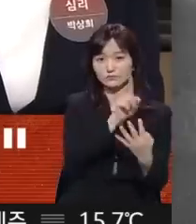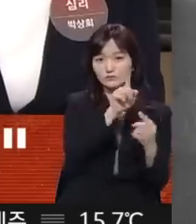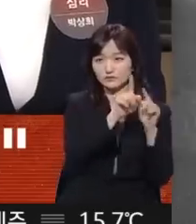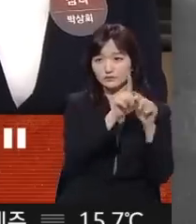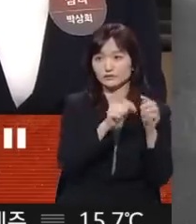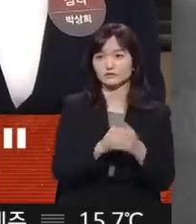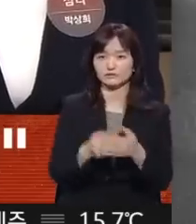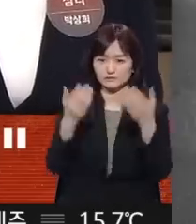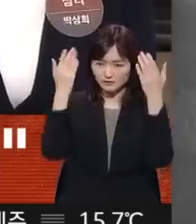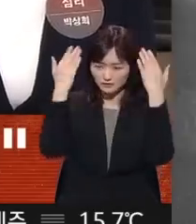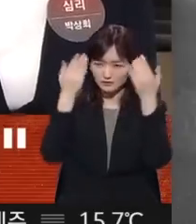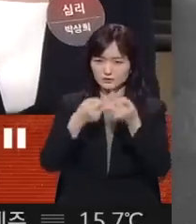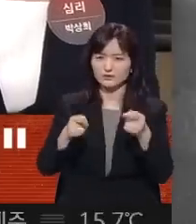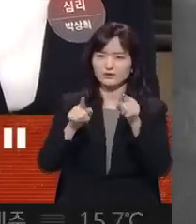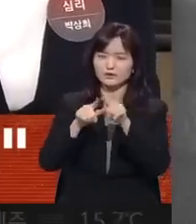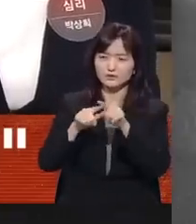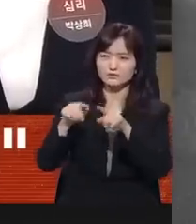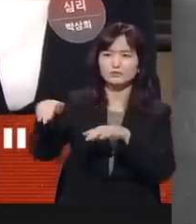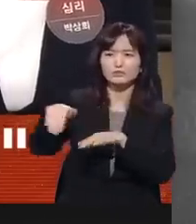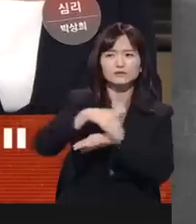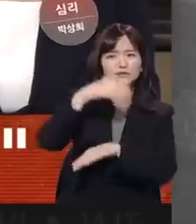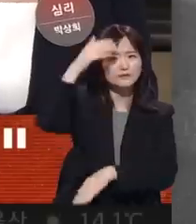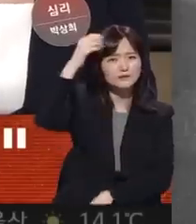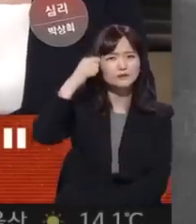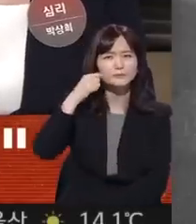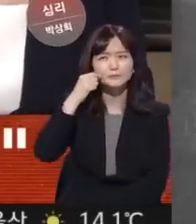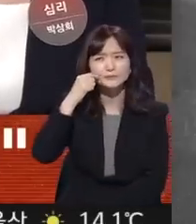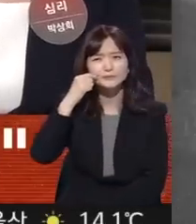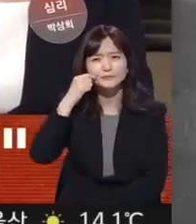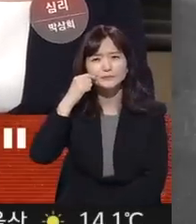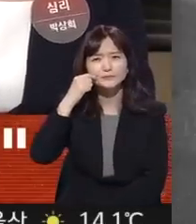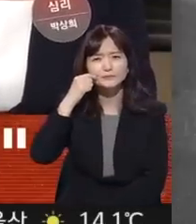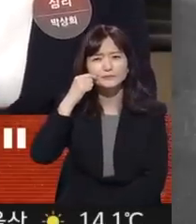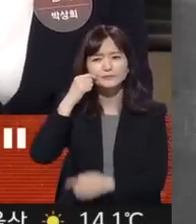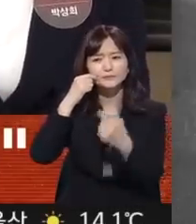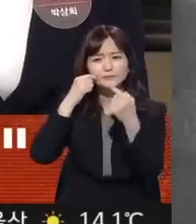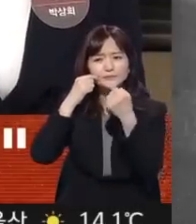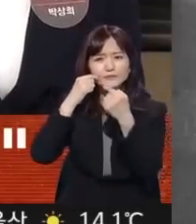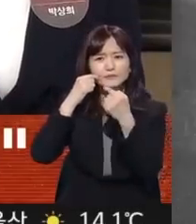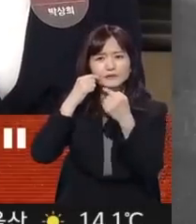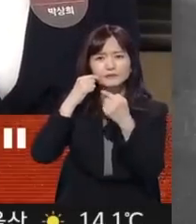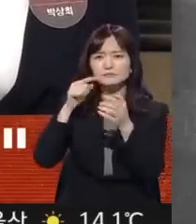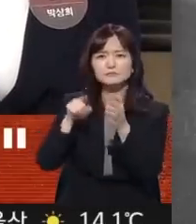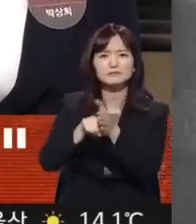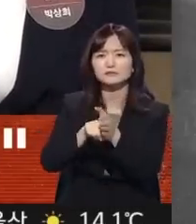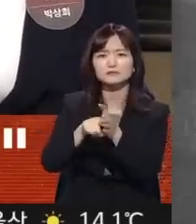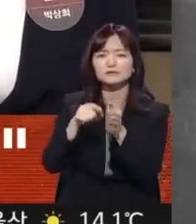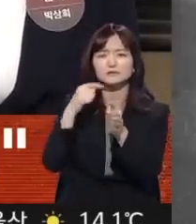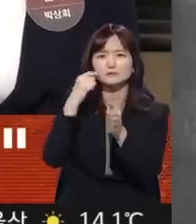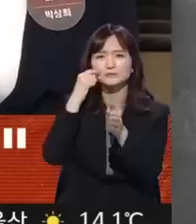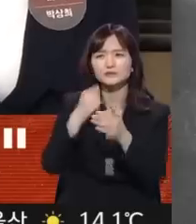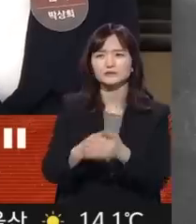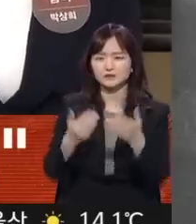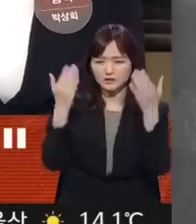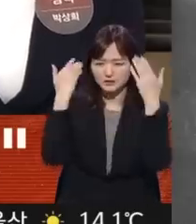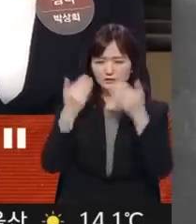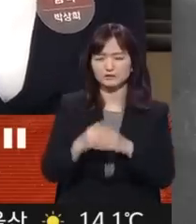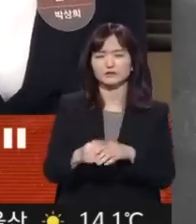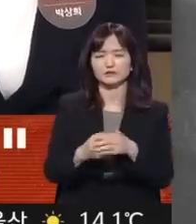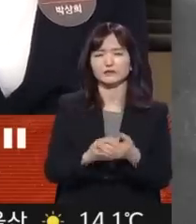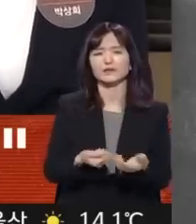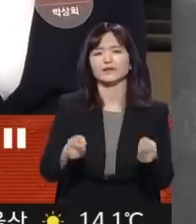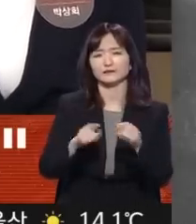같이 다닌 것조차 기억을 못해라는 건 사실 누가 그 얘기를 우리가 믿겠습니까? 네, 학교를 같이 다닌 건 모두가 다 진술하고 있는